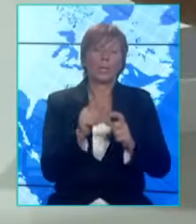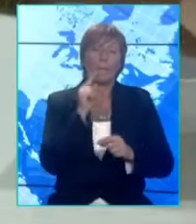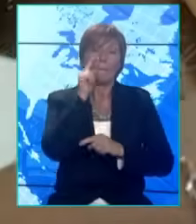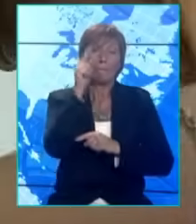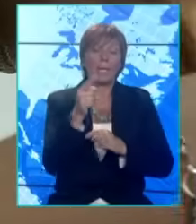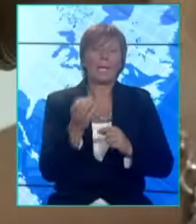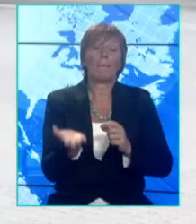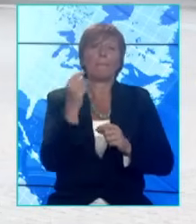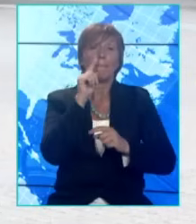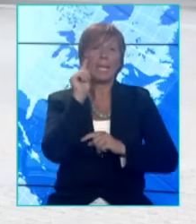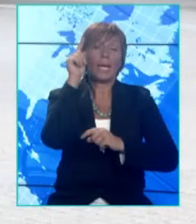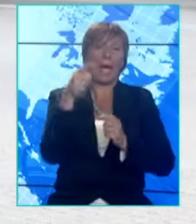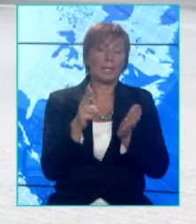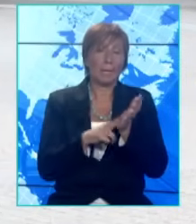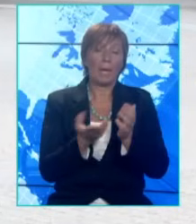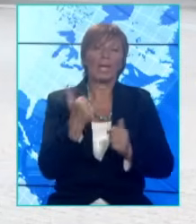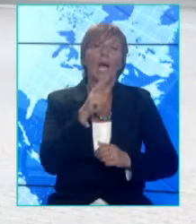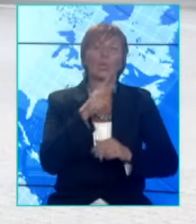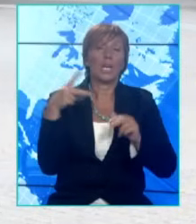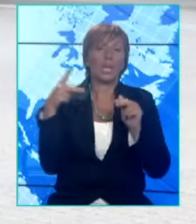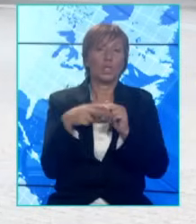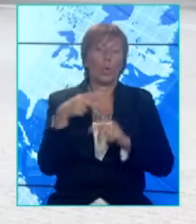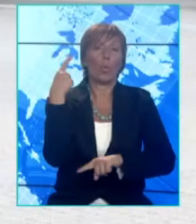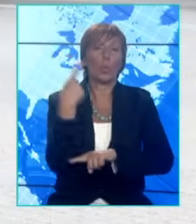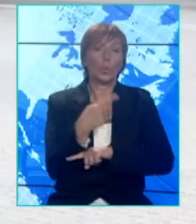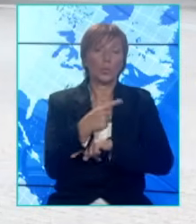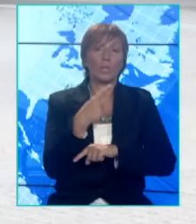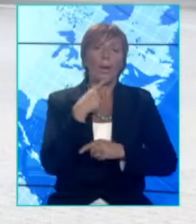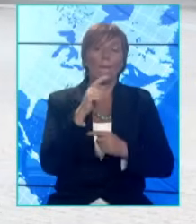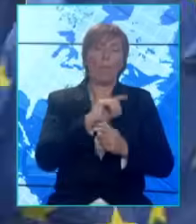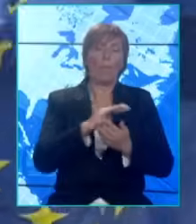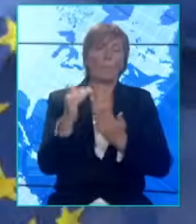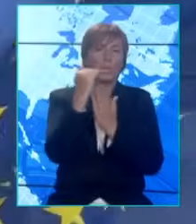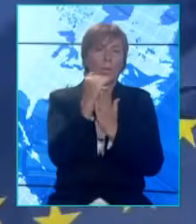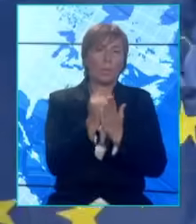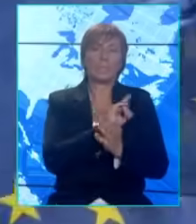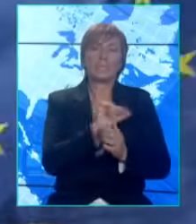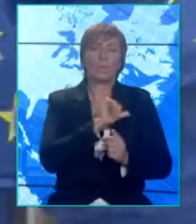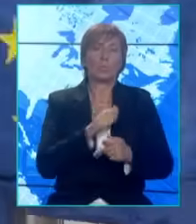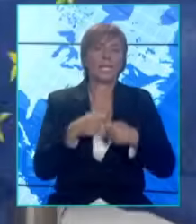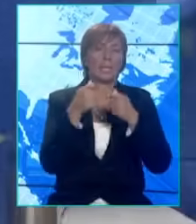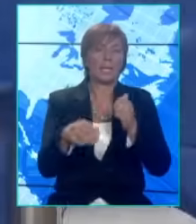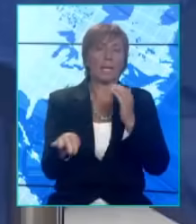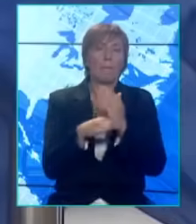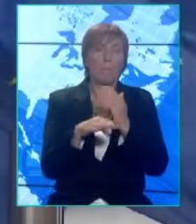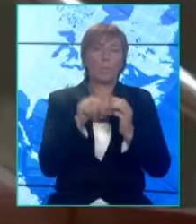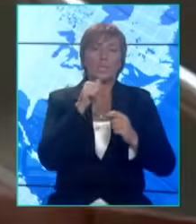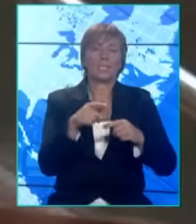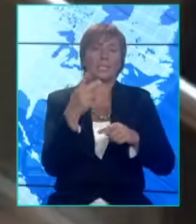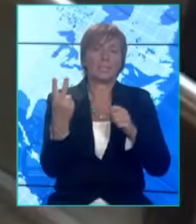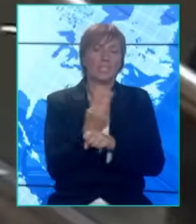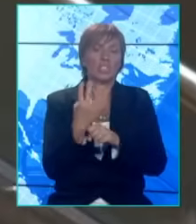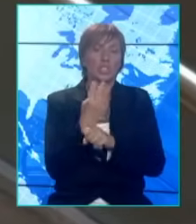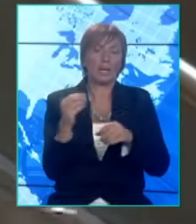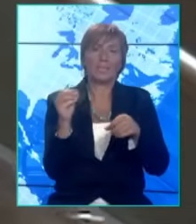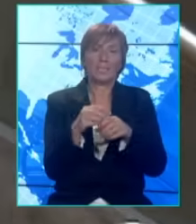čak i milijardi maraka, iako je traženo ukidanje odlučivanja po uobičajenoj proceduri samo za dodjelu pomoći iz državnih sredstava,